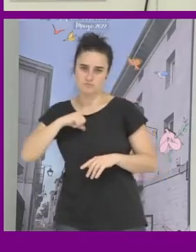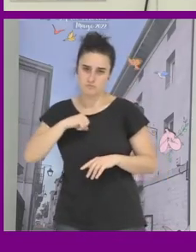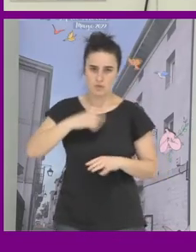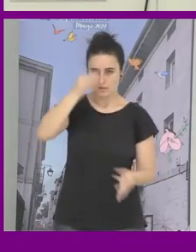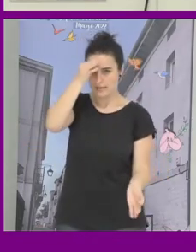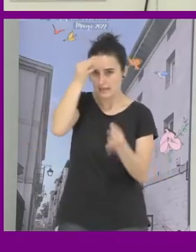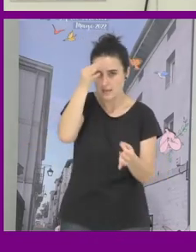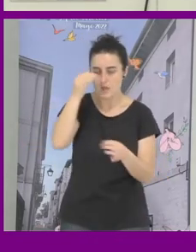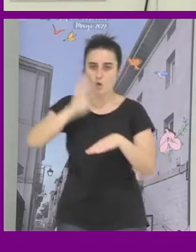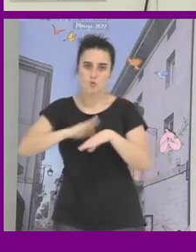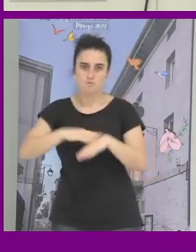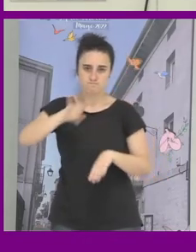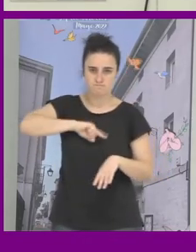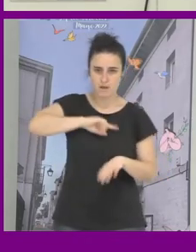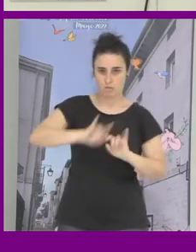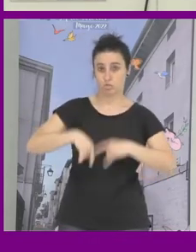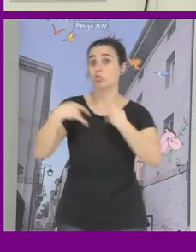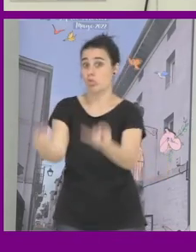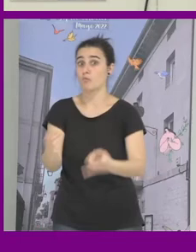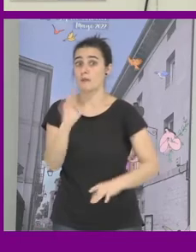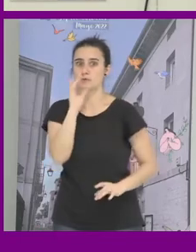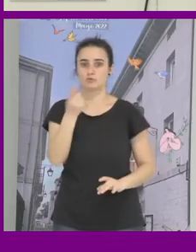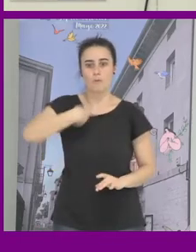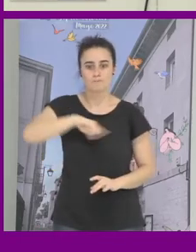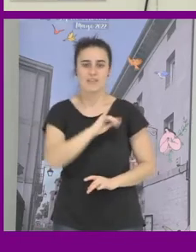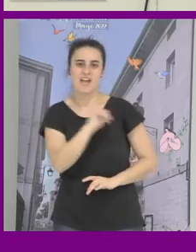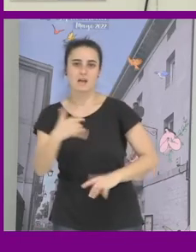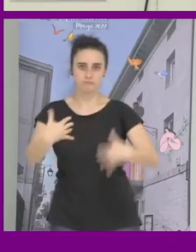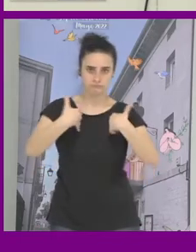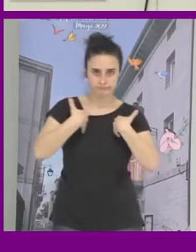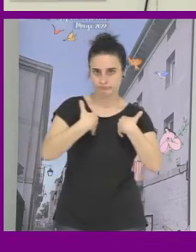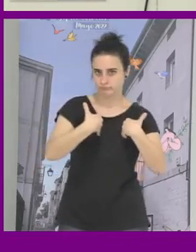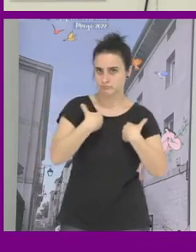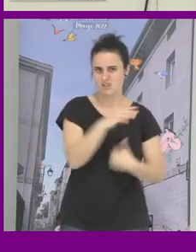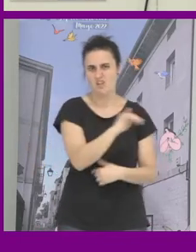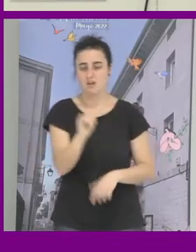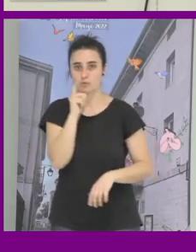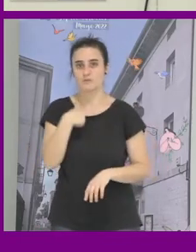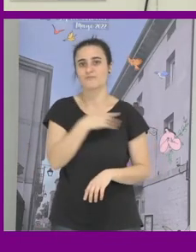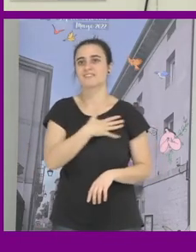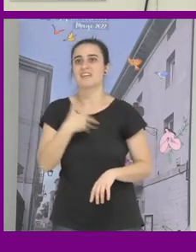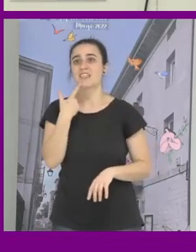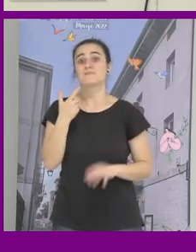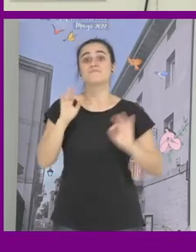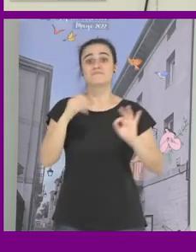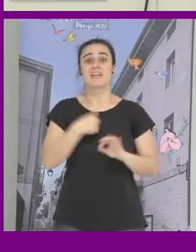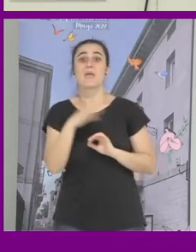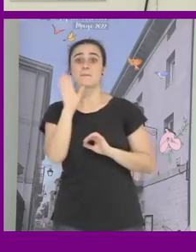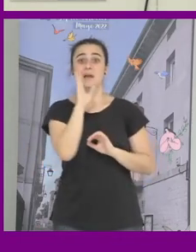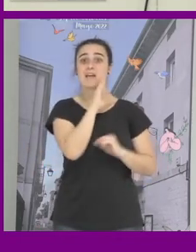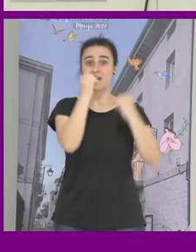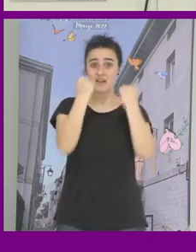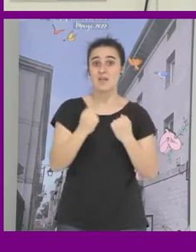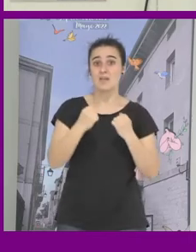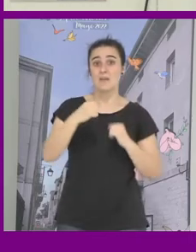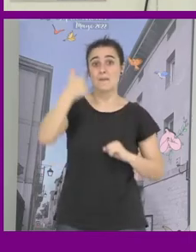gure esperientzean, bai, eta horregatik ba, ditugu, bueno, oza, bai sufritzen dugula, eta esan nahi dut honekin, amatasun naren instituzio patriarkala